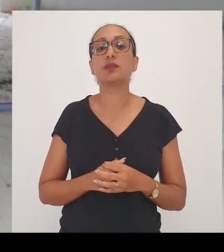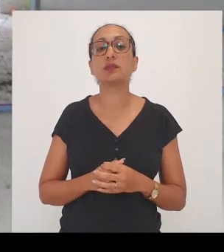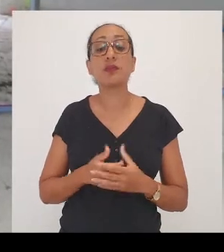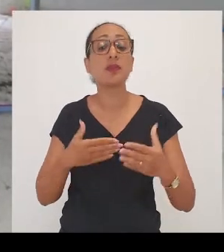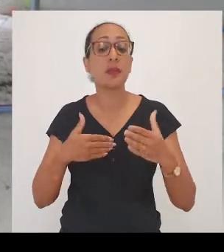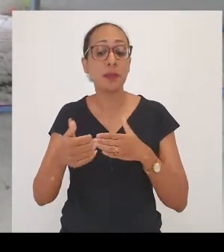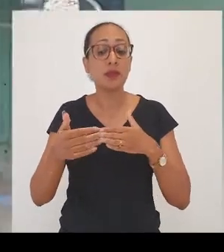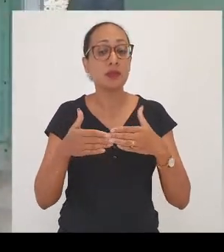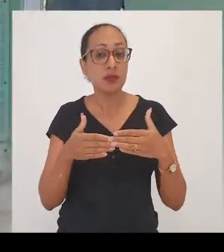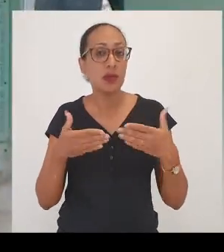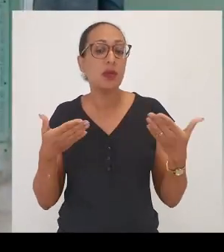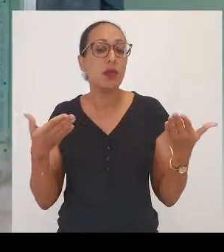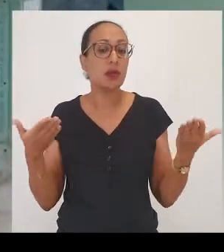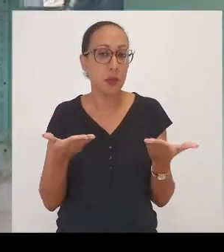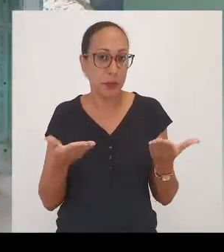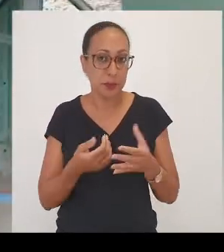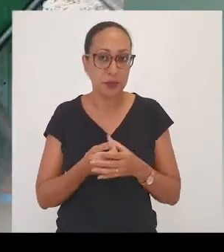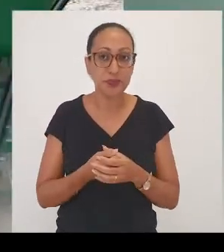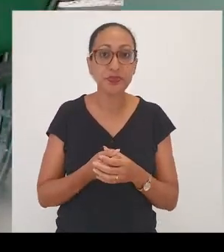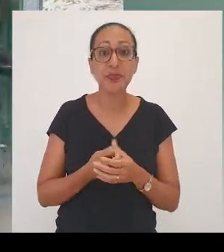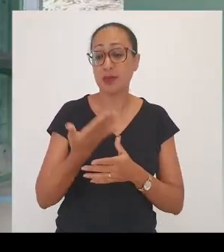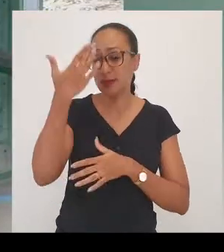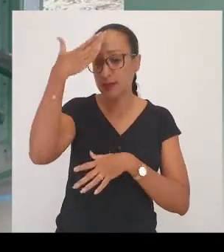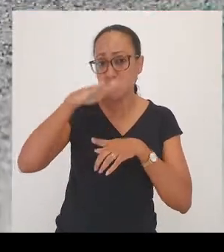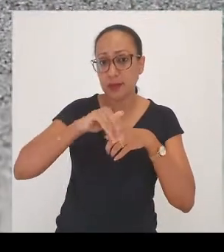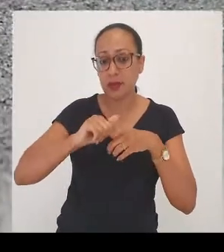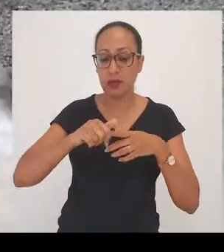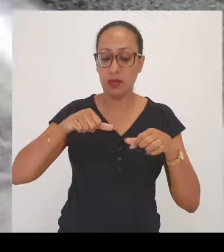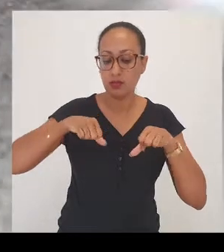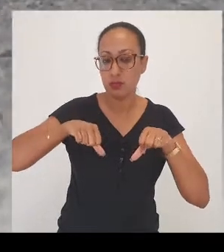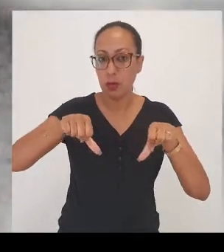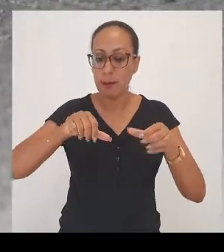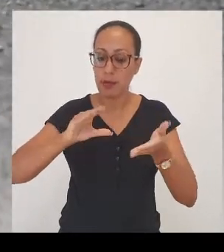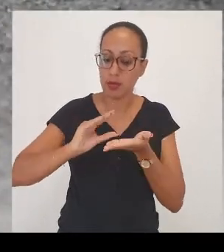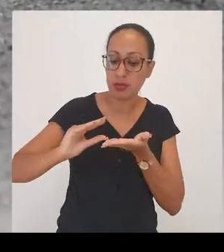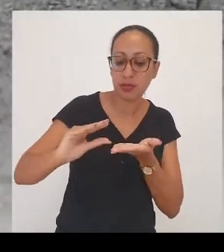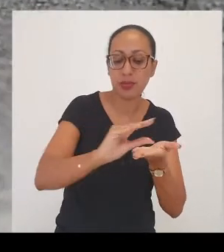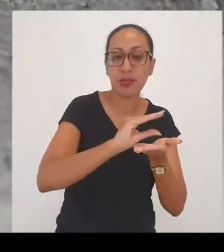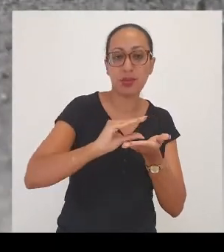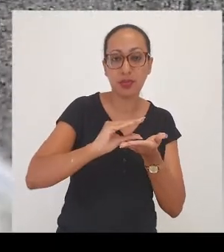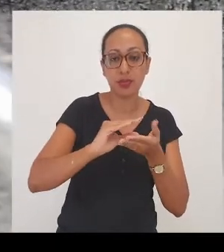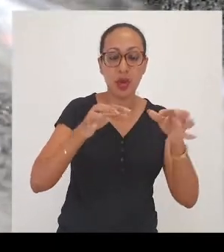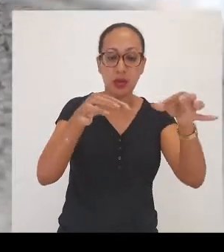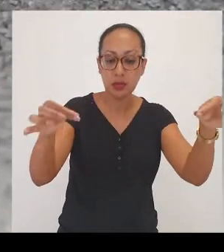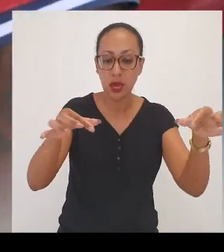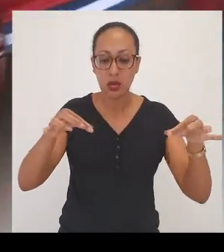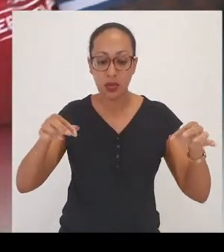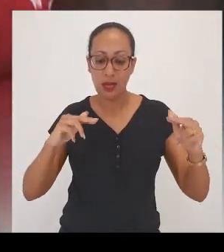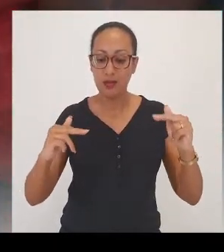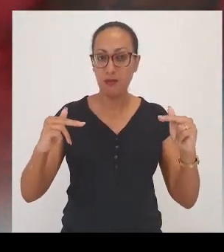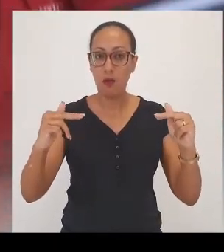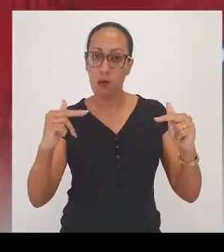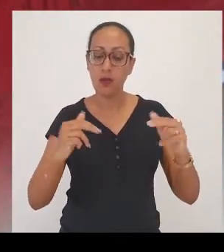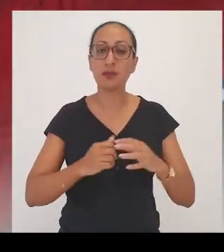Déjà, chapiste, c'est réaliser une chape. Ça demande aussi, c'est tirer des points de niveau.